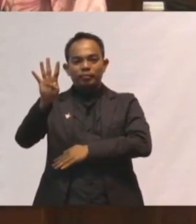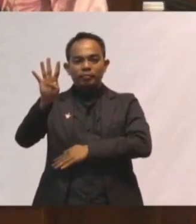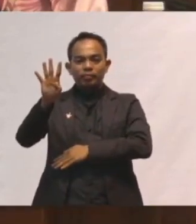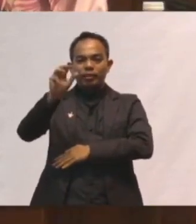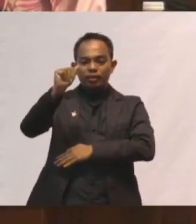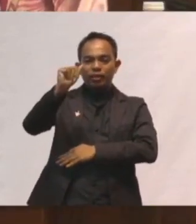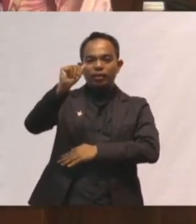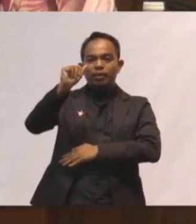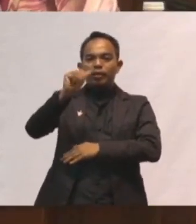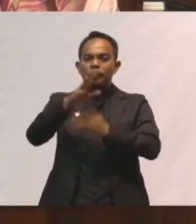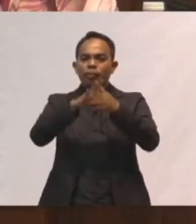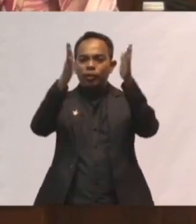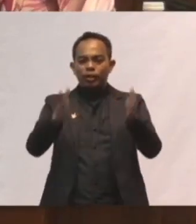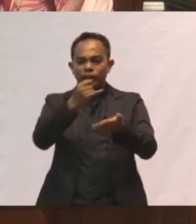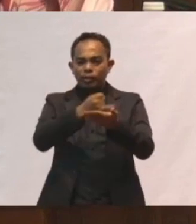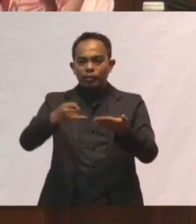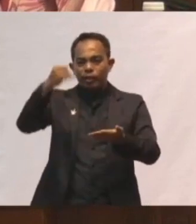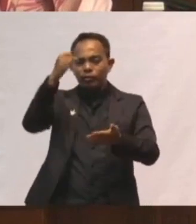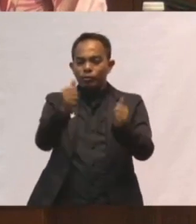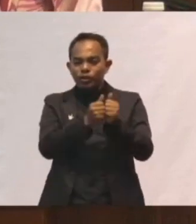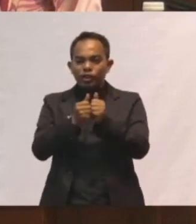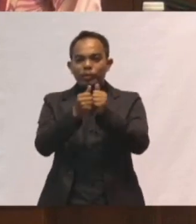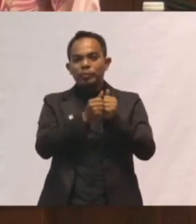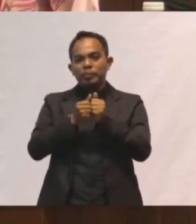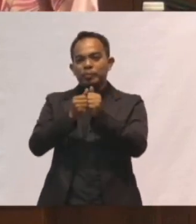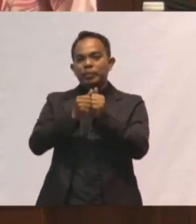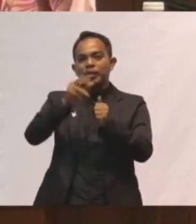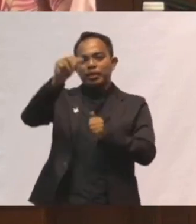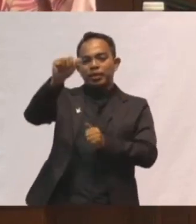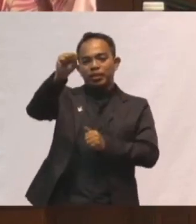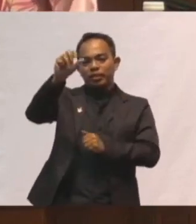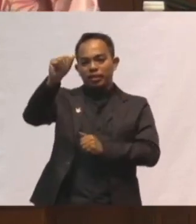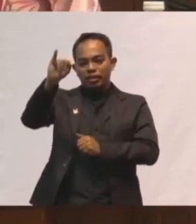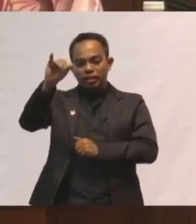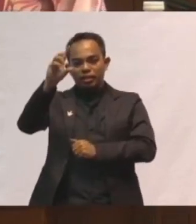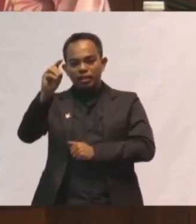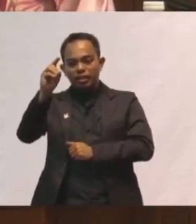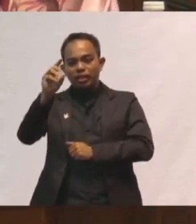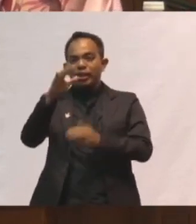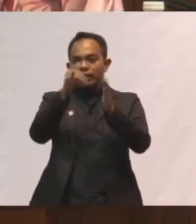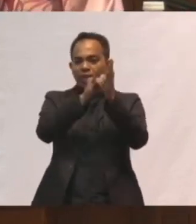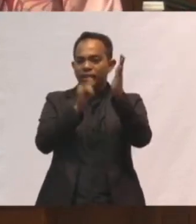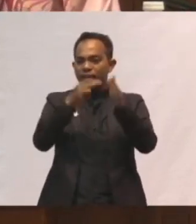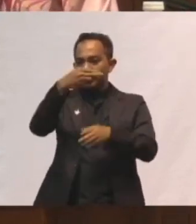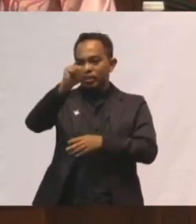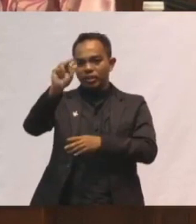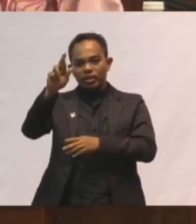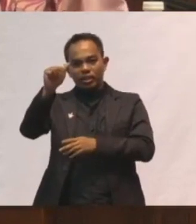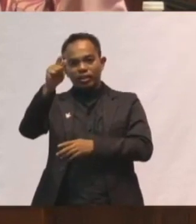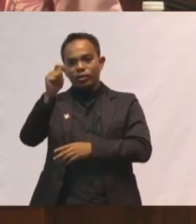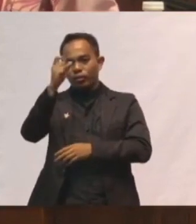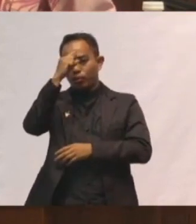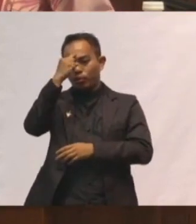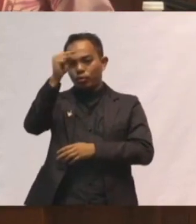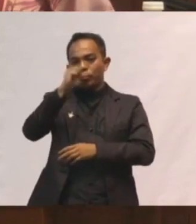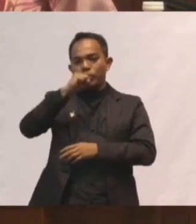pewaris ilmu Badiun Zaman Said Nursi. Sepanjang 45 tahun penubuhannya, Yayasan Hayrat bergiat aktif dalam memperjuangkan